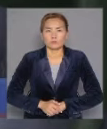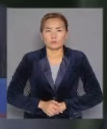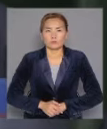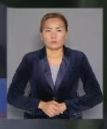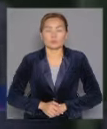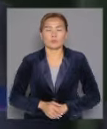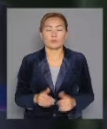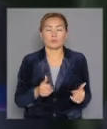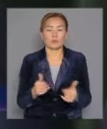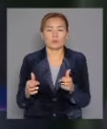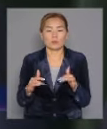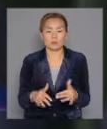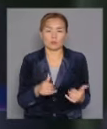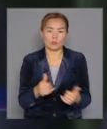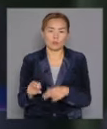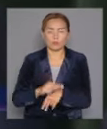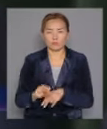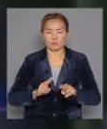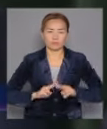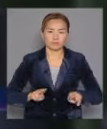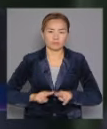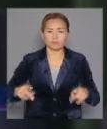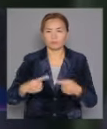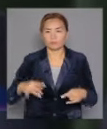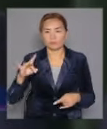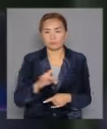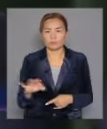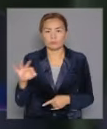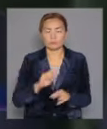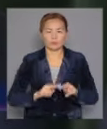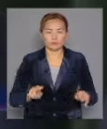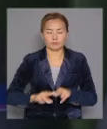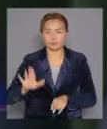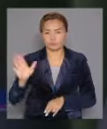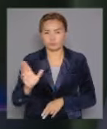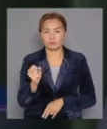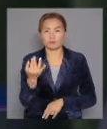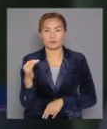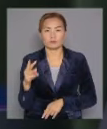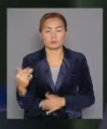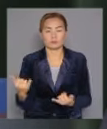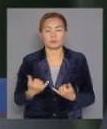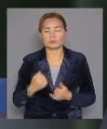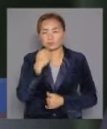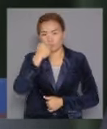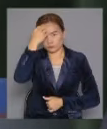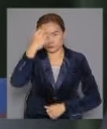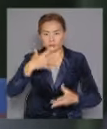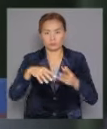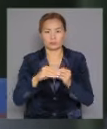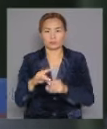сөз жарбырыс дейді. Осы мұны сіздерге рахмет, имамға рахмет, әкімшілікке рахмет. Барлық осы